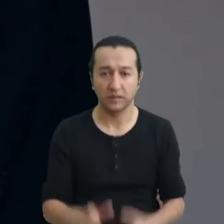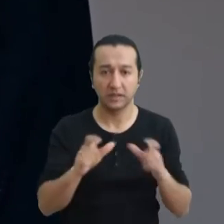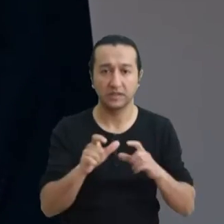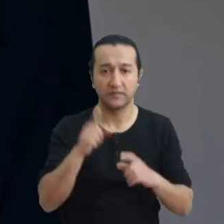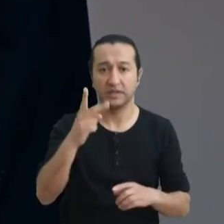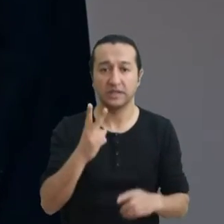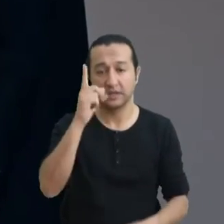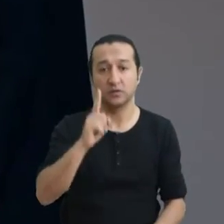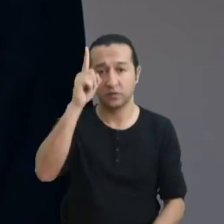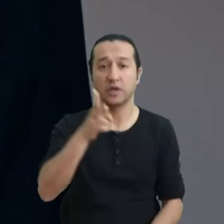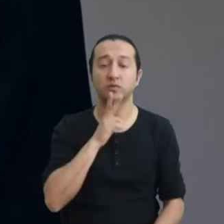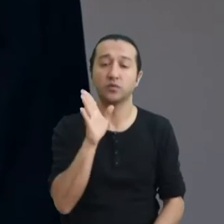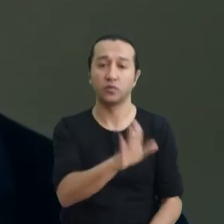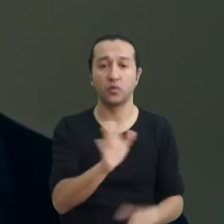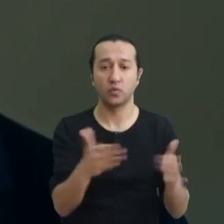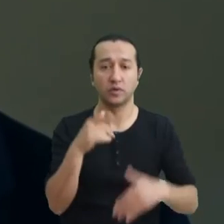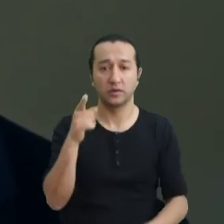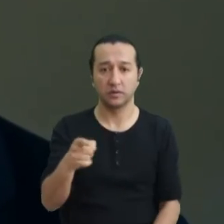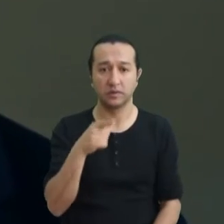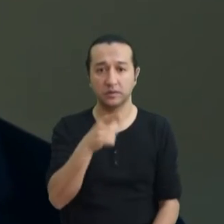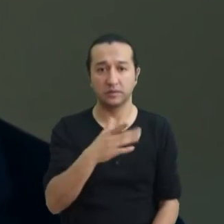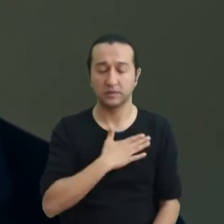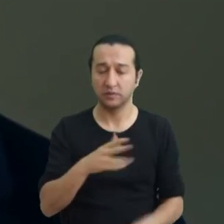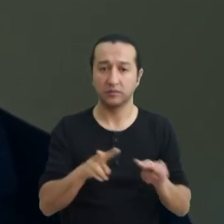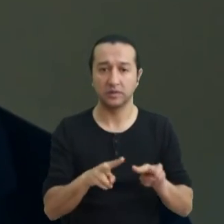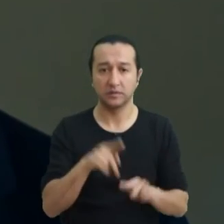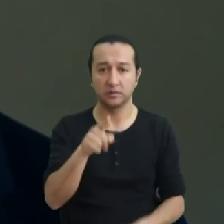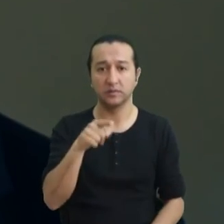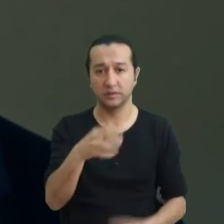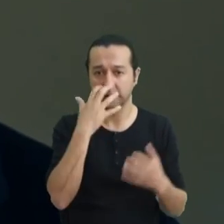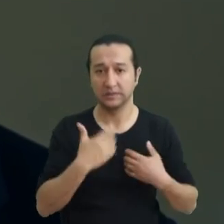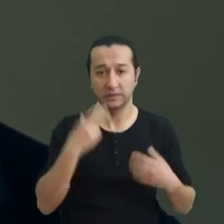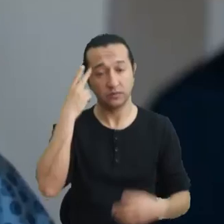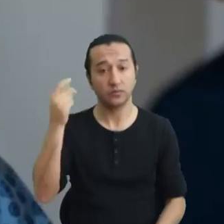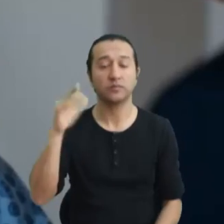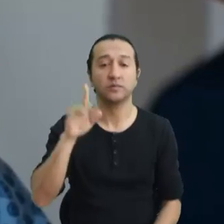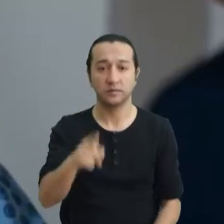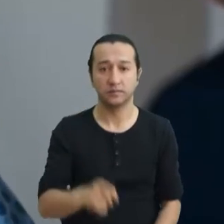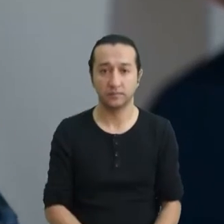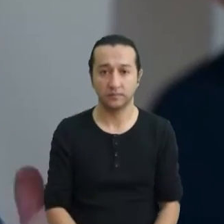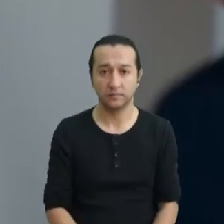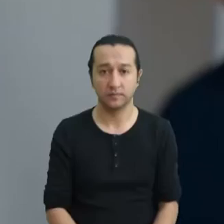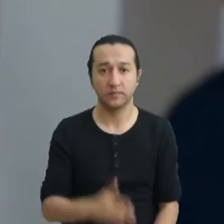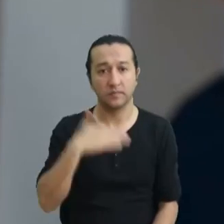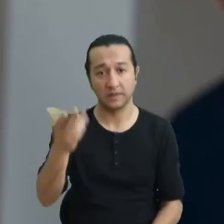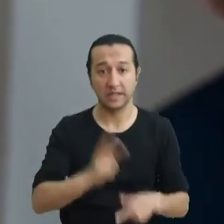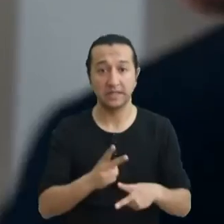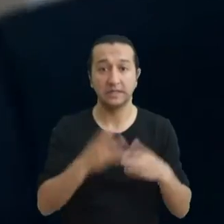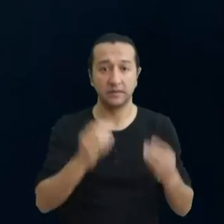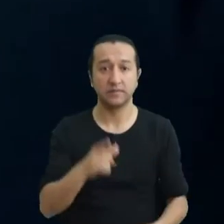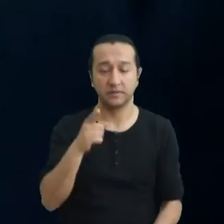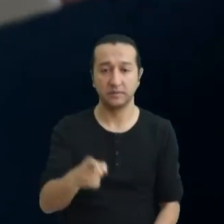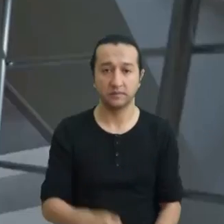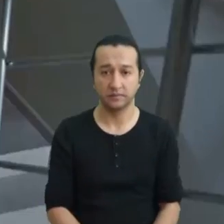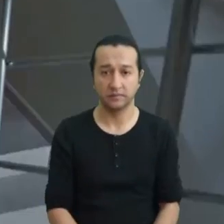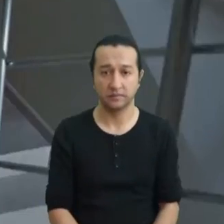Safiye iki kat yukarıda, en sondaki odada. Sağ ol Martin. Bu iyiliğini unutmayacağım. Acele etmelisin.